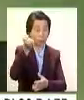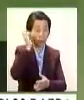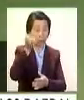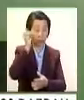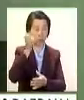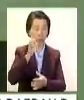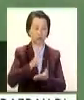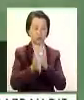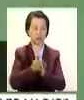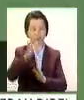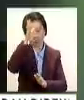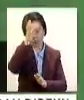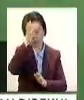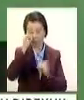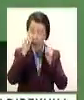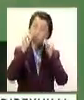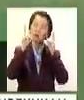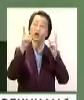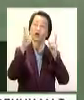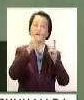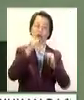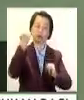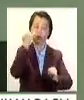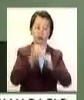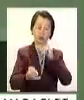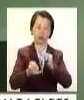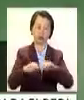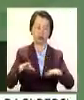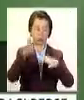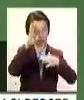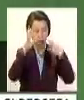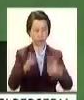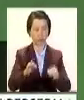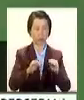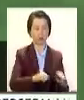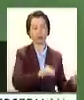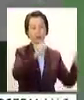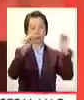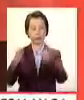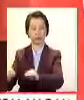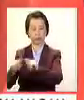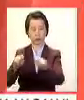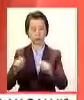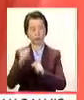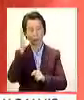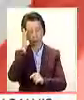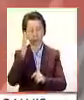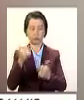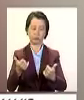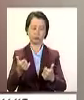kayu. Akibatnya bapanya terjaga dari tidur dan akhirnya membuat keputusan beralih tempat dari situ.